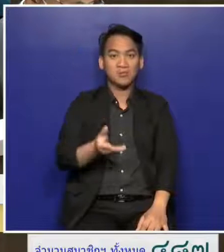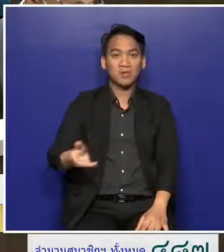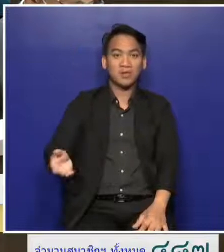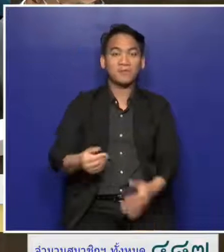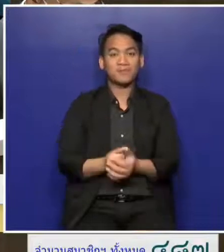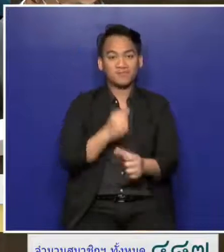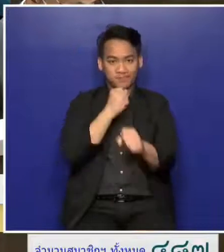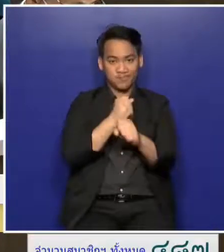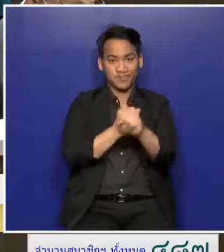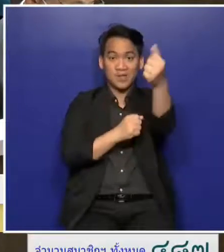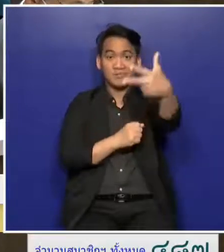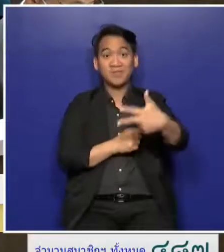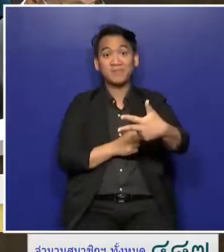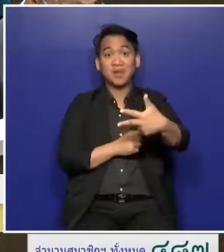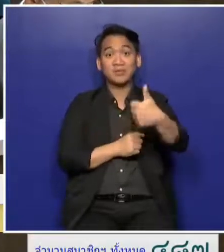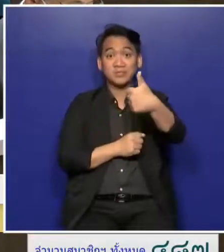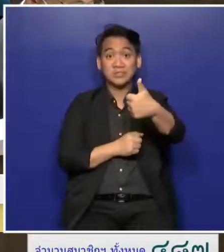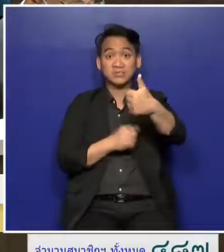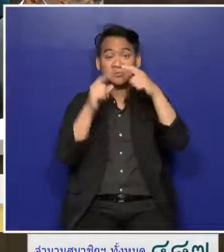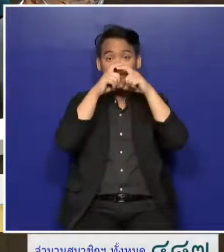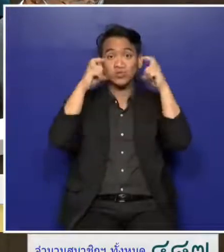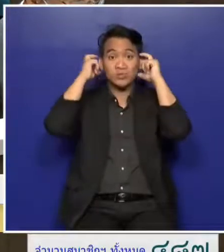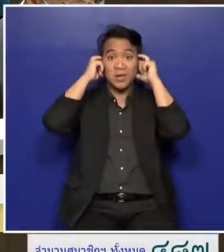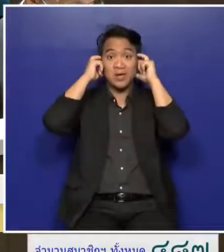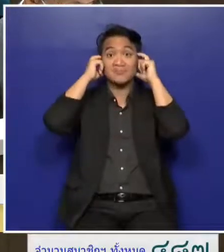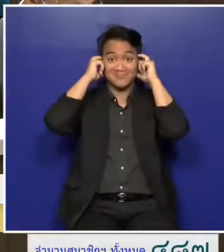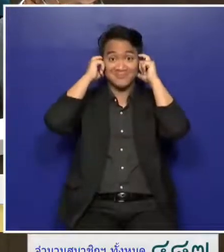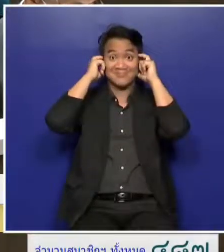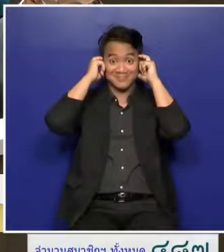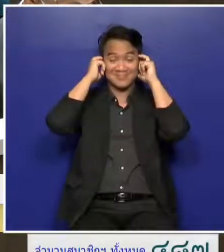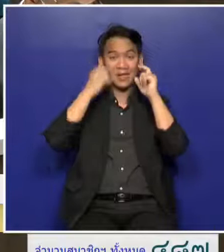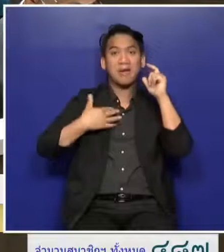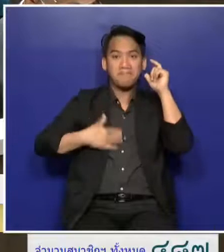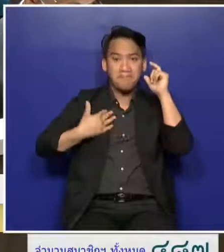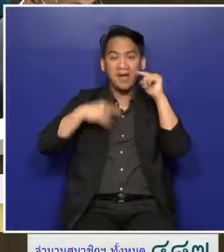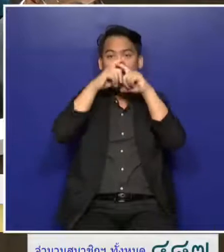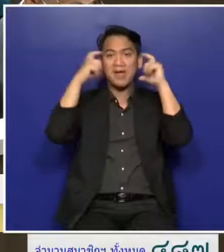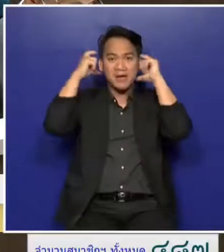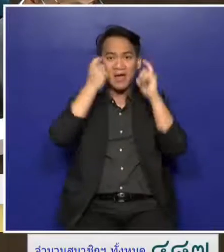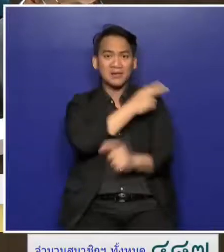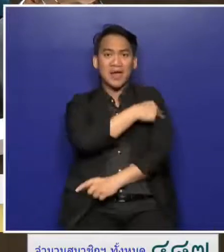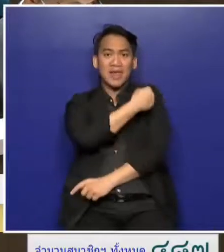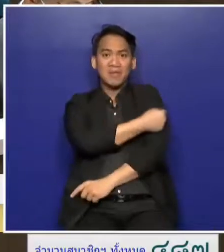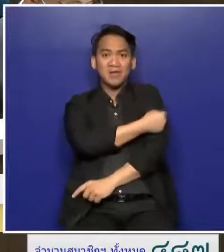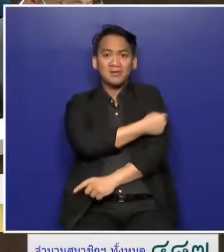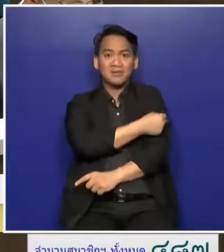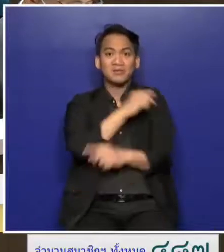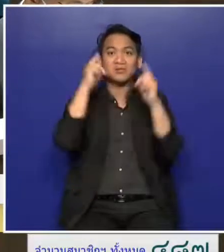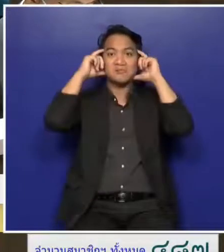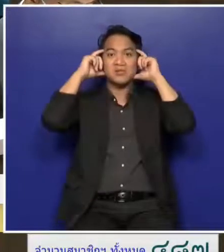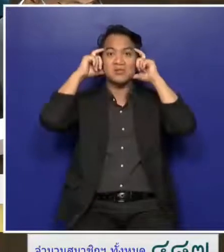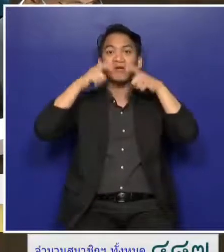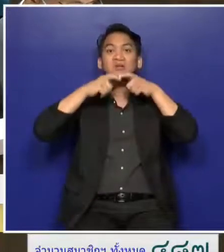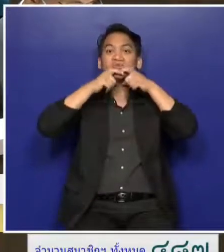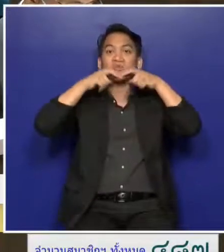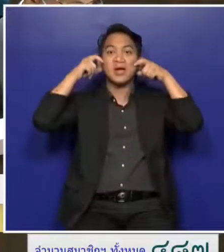อย่คือ 1 สวมหนากากอนามยหอหน้ากากผ้า 100%อย่าใหหนากากนั้นอยู่ที่คางนะครัที่